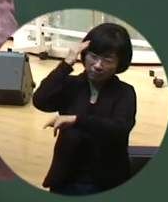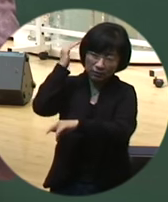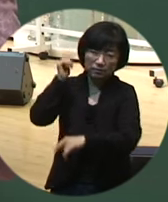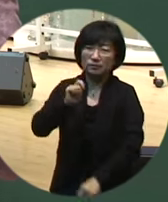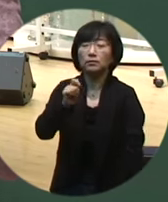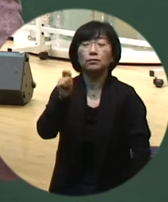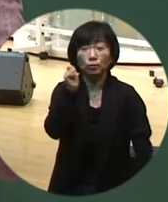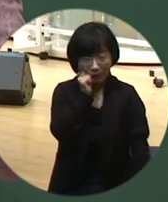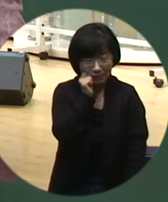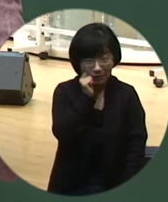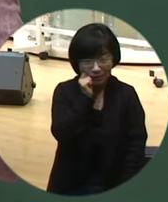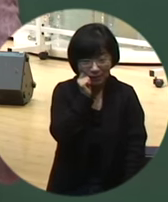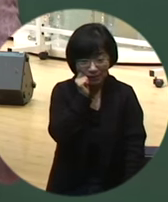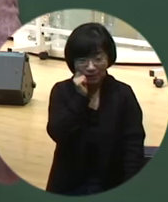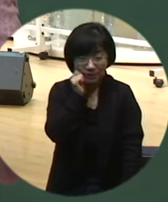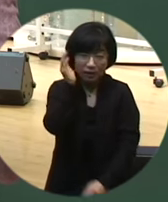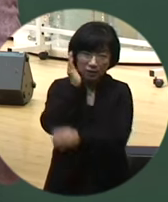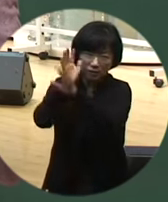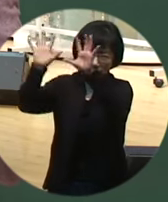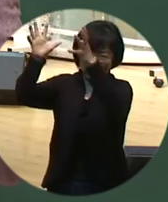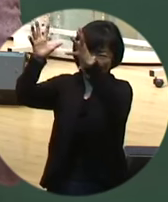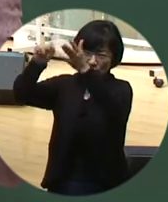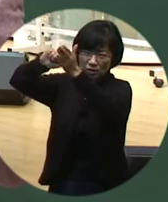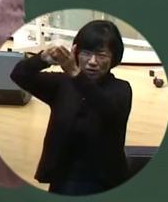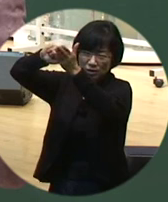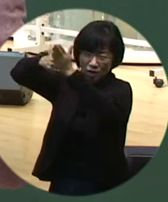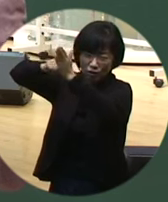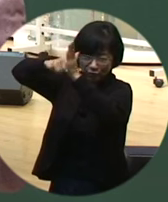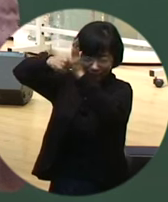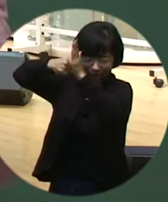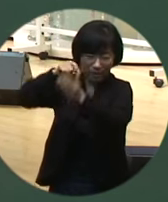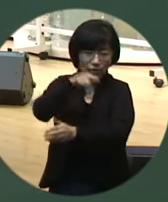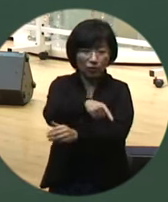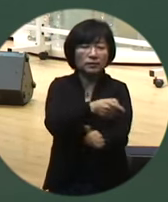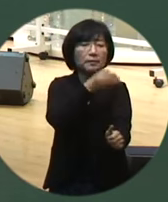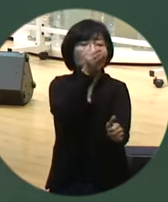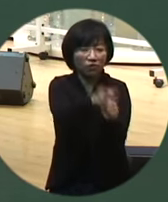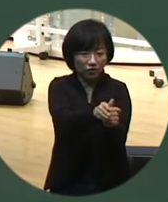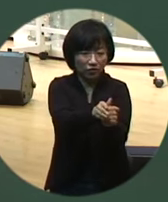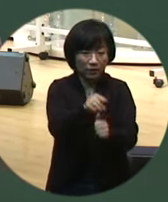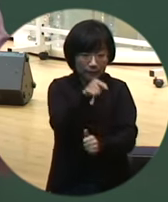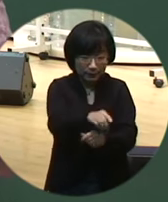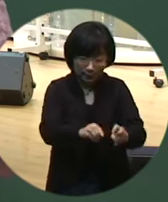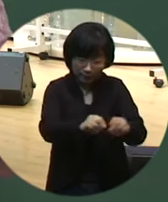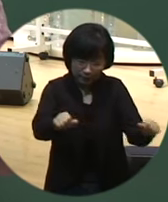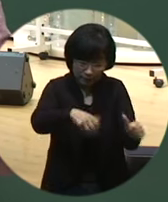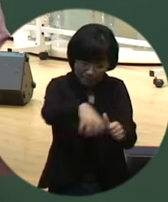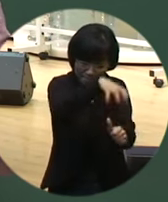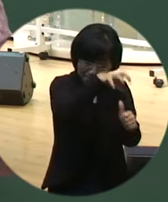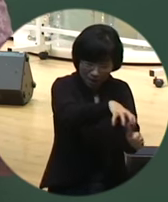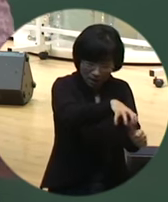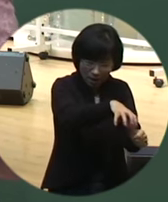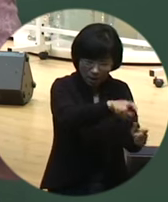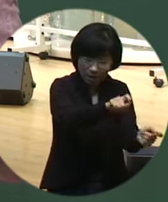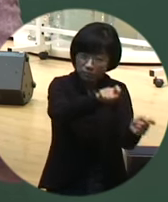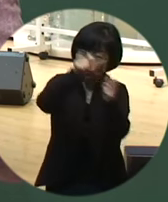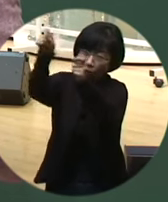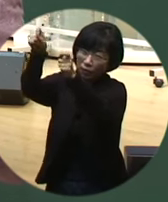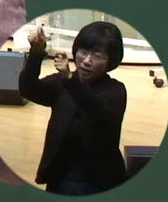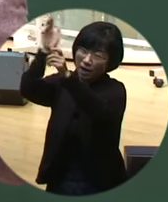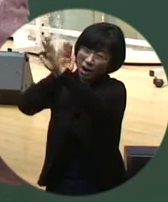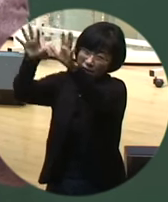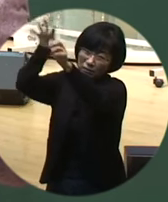not overcome it. 천국 열쇠를 내가 너에게 줄 것이다. I grant you the keys to the kingdom of heaven. 네가 땅에서 매면 하늘에서도 매이고 땅에서